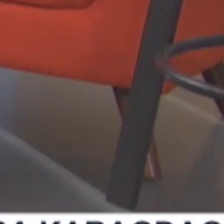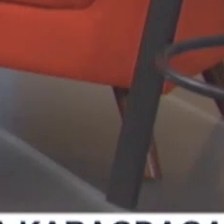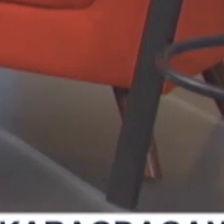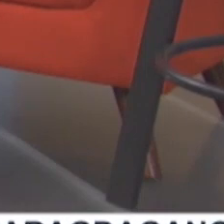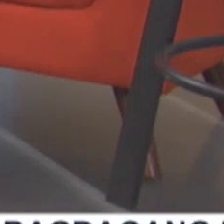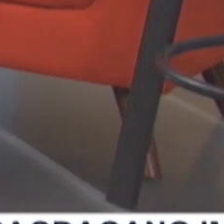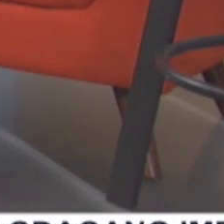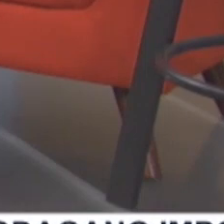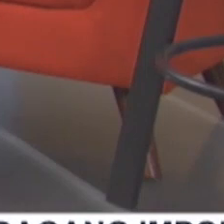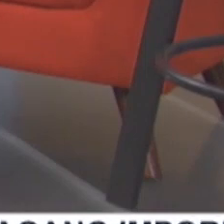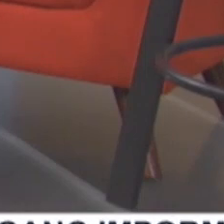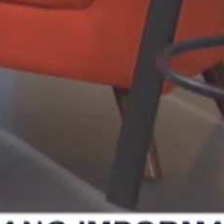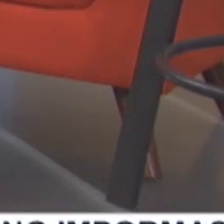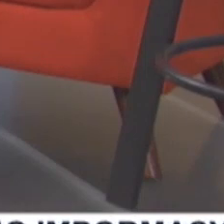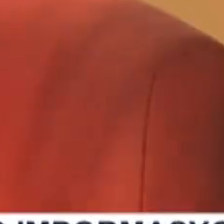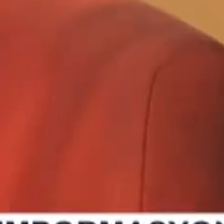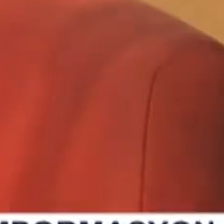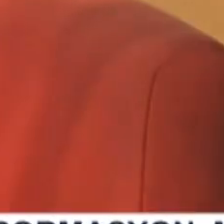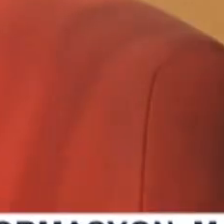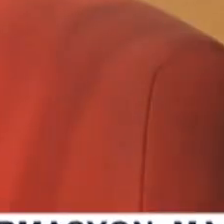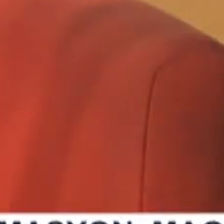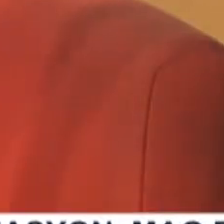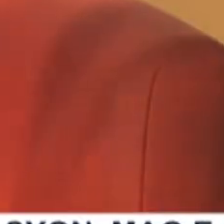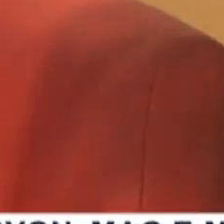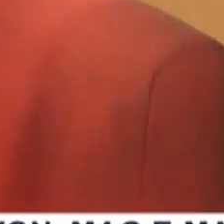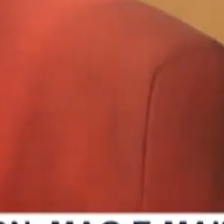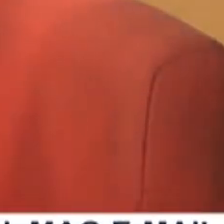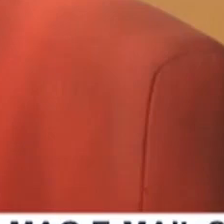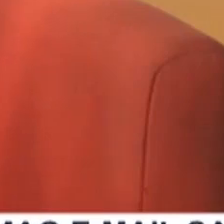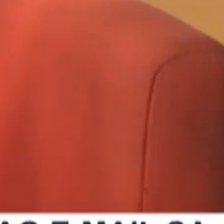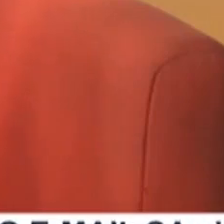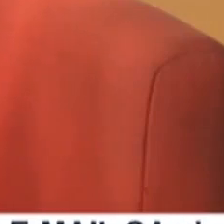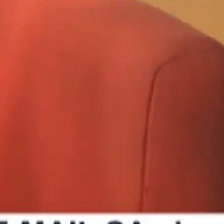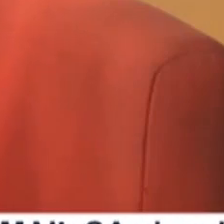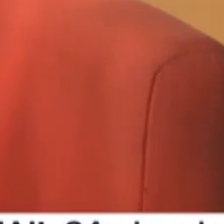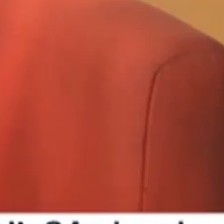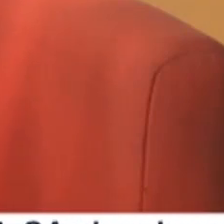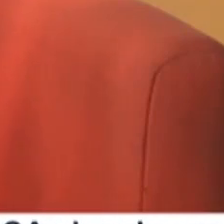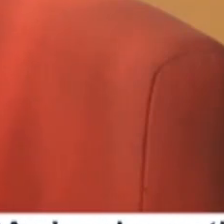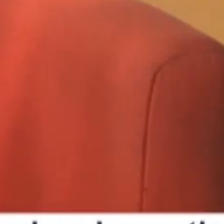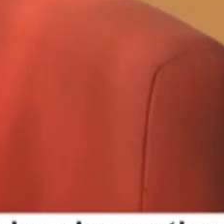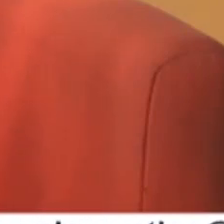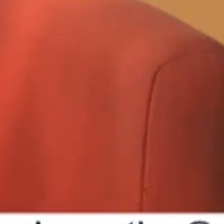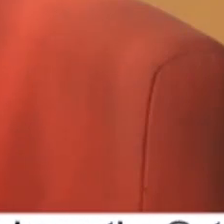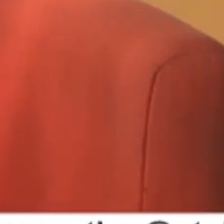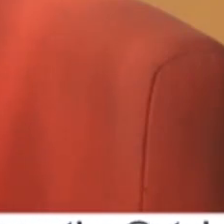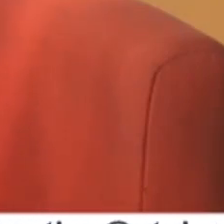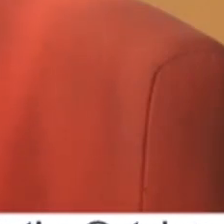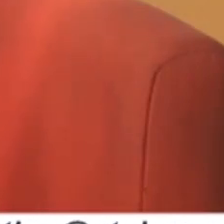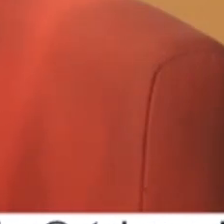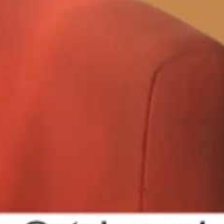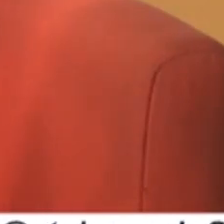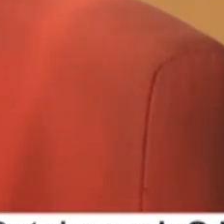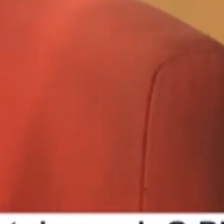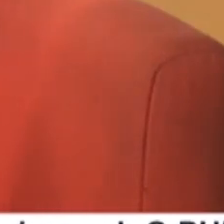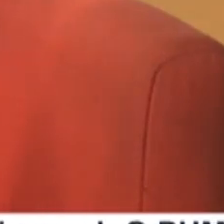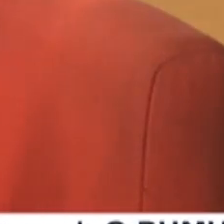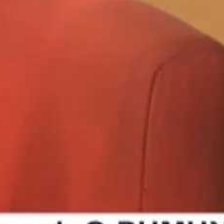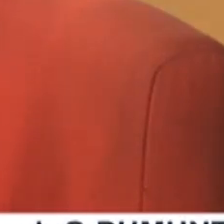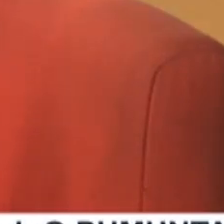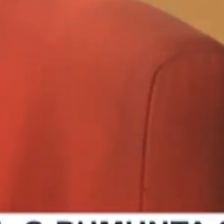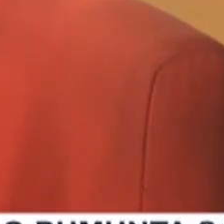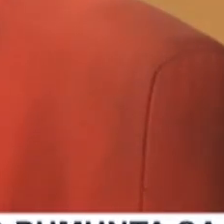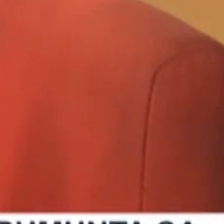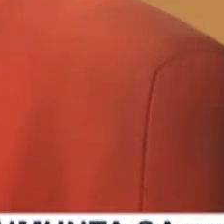version. Like for example, kung pupunta kang Baguio, like this one, yan. Madalas ako mag-Baguio back. Yan ang sinasakyan. Taxi, 'di ba? 'Di ba